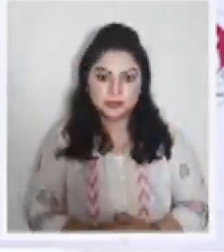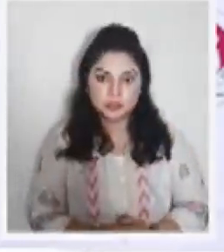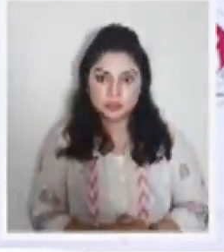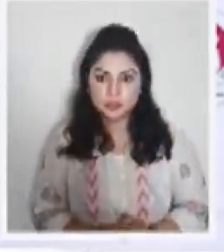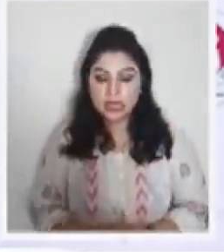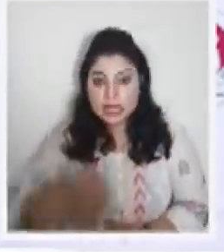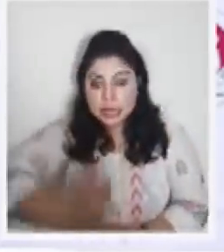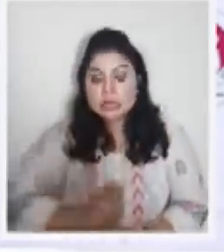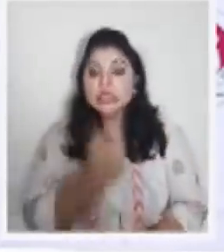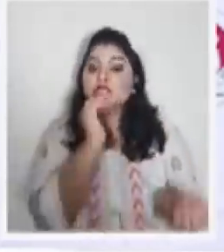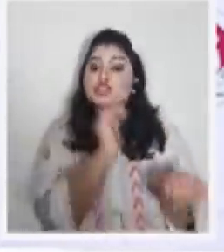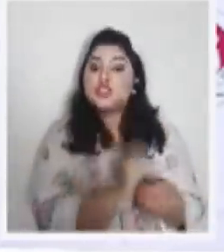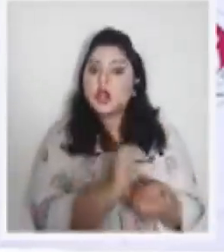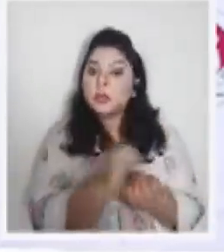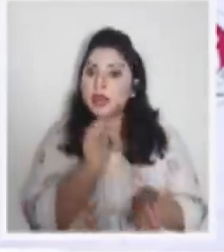64150 জন।